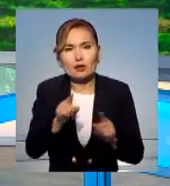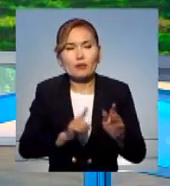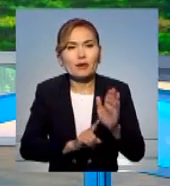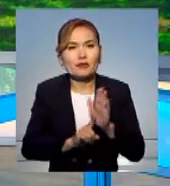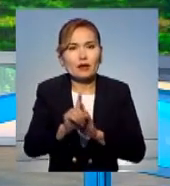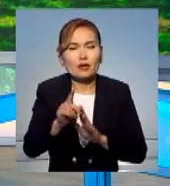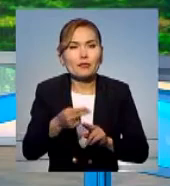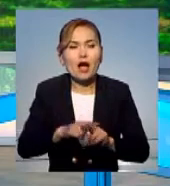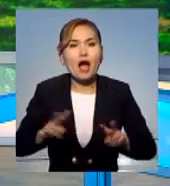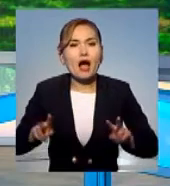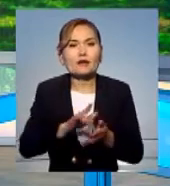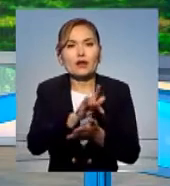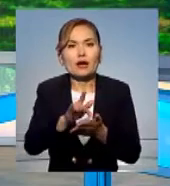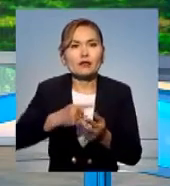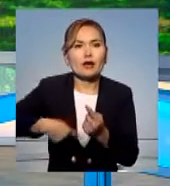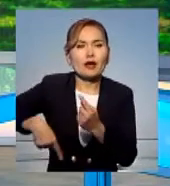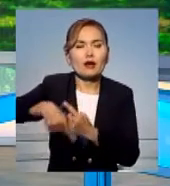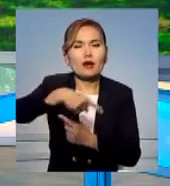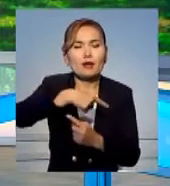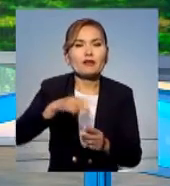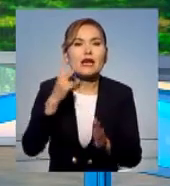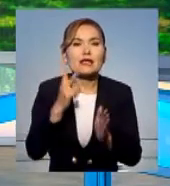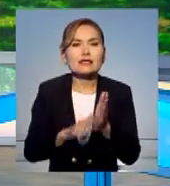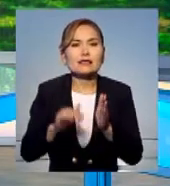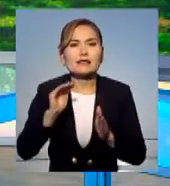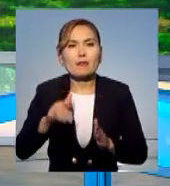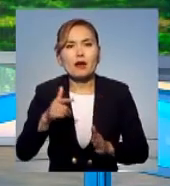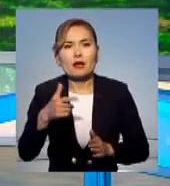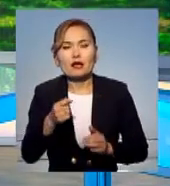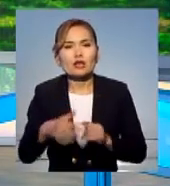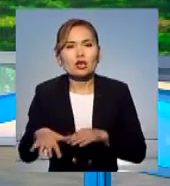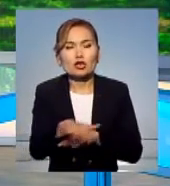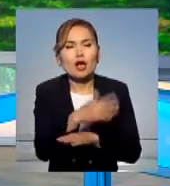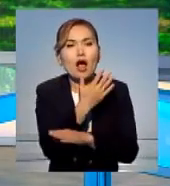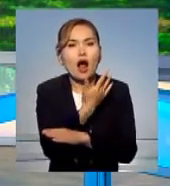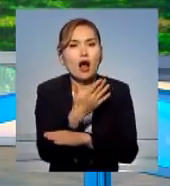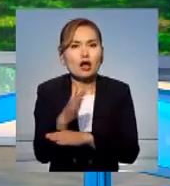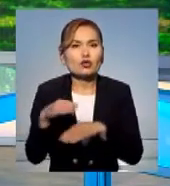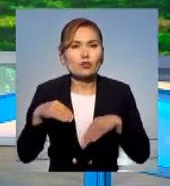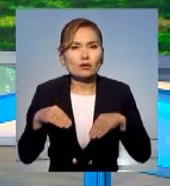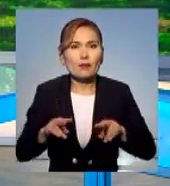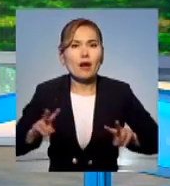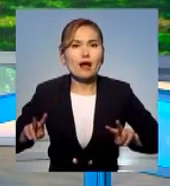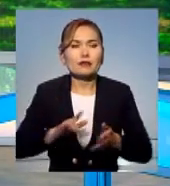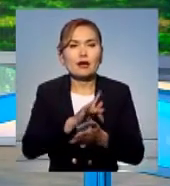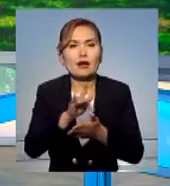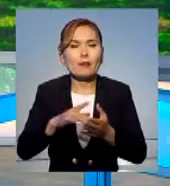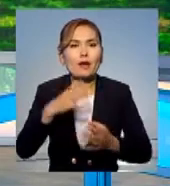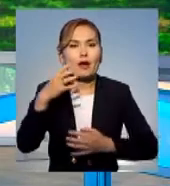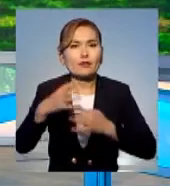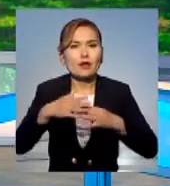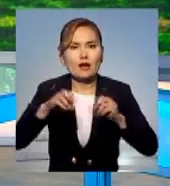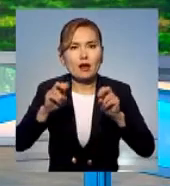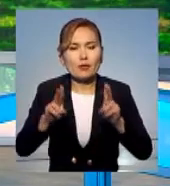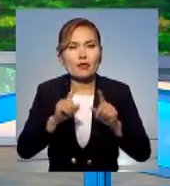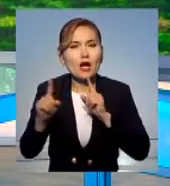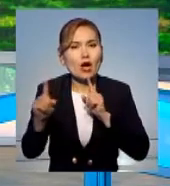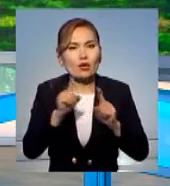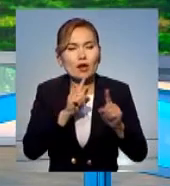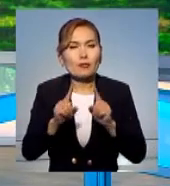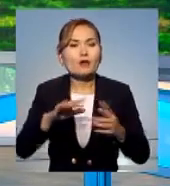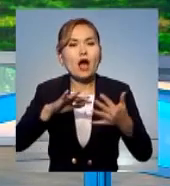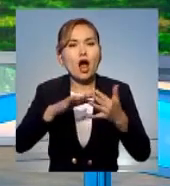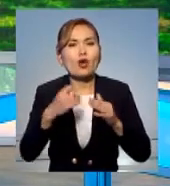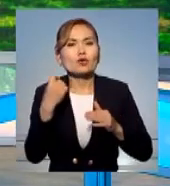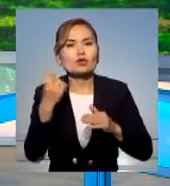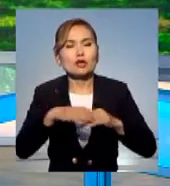дейін Елорда маңында 80 000 гектардан астам аумаққа ағаш отырғызылды. Бұл туралы бүгін Астанадағы халықаралық сарапшылар мен отандық ауыл